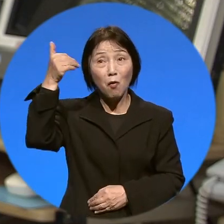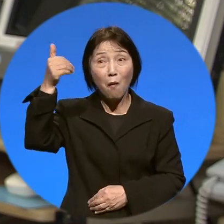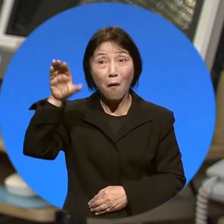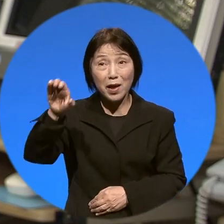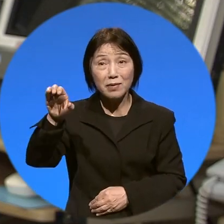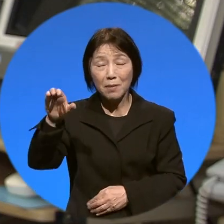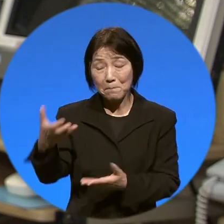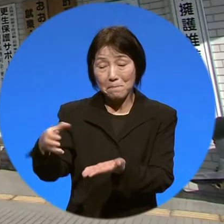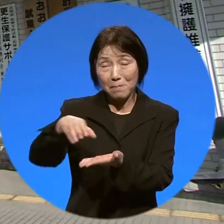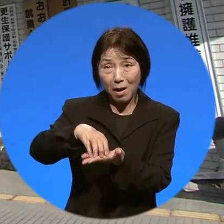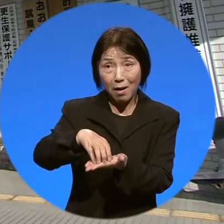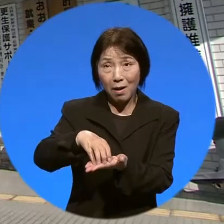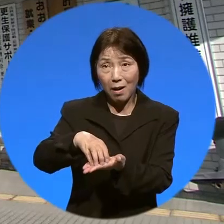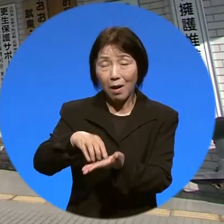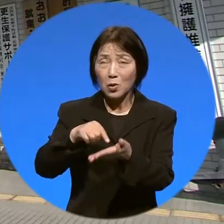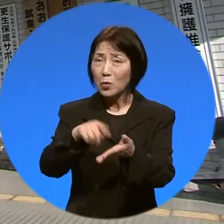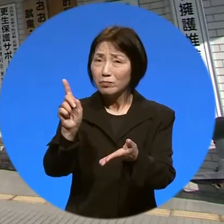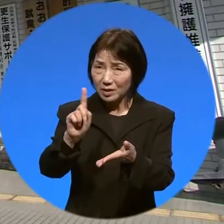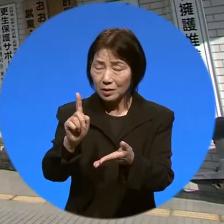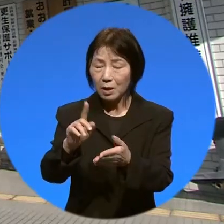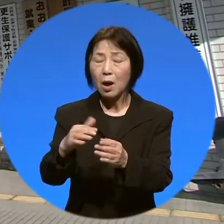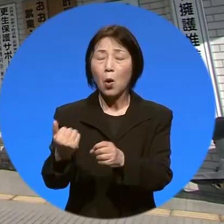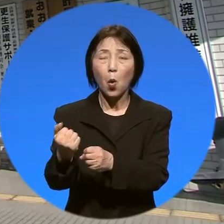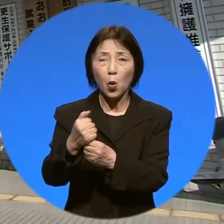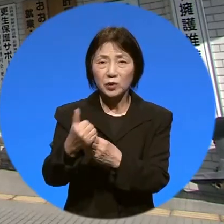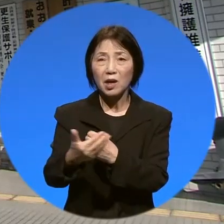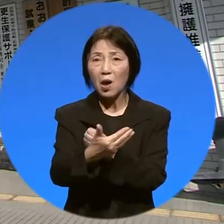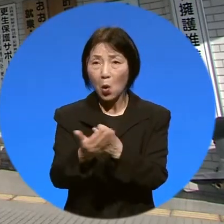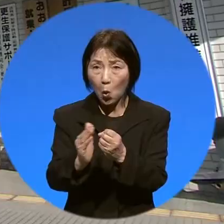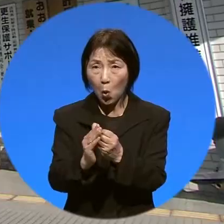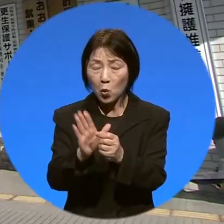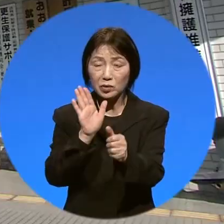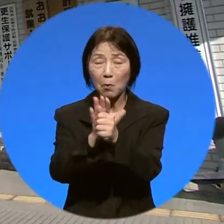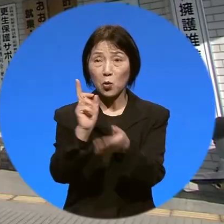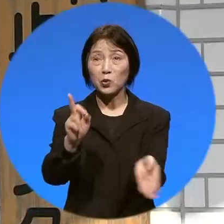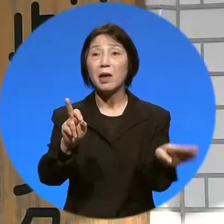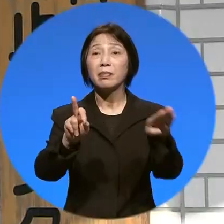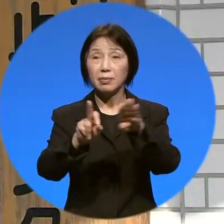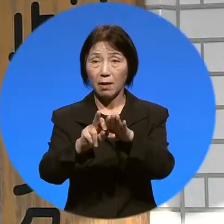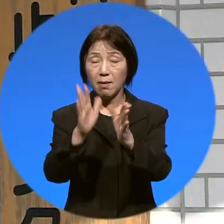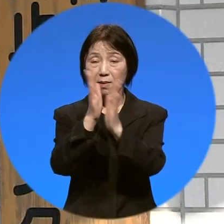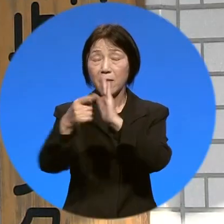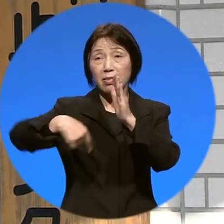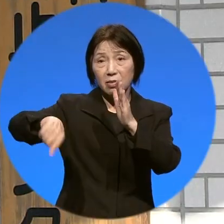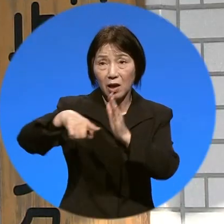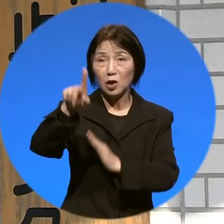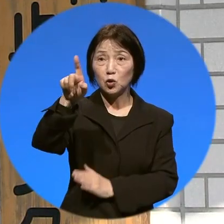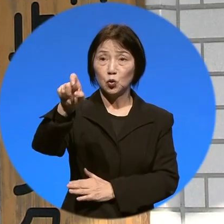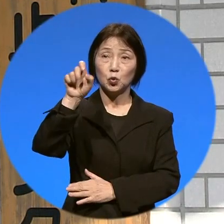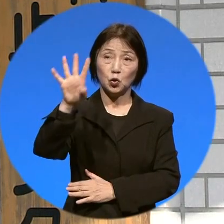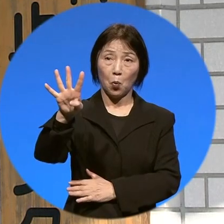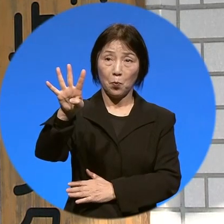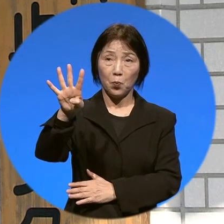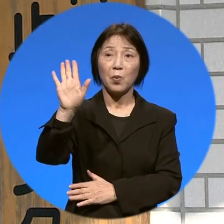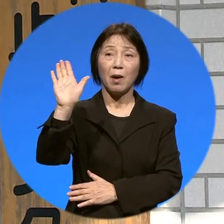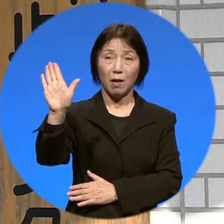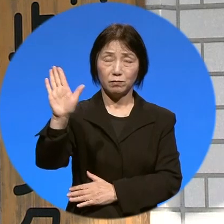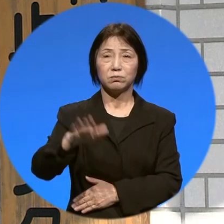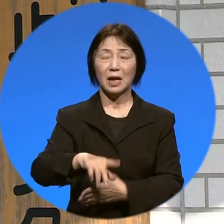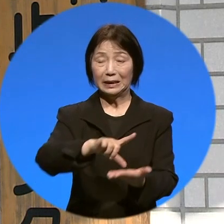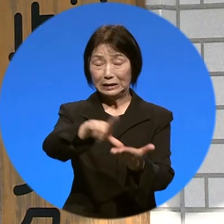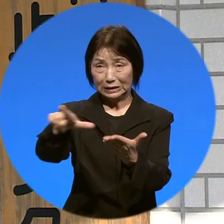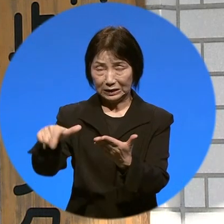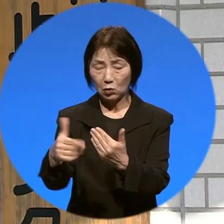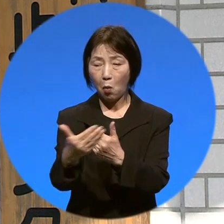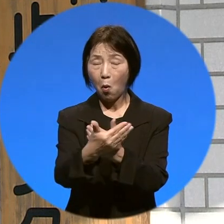置に力を入れた更生保護サポートセンターは現在県内に14カ所あり、地域